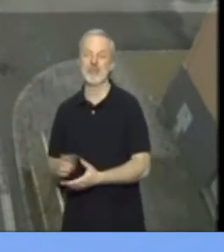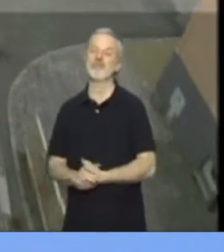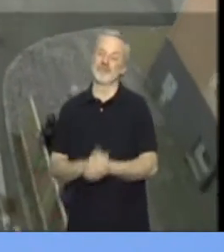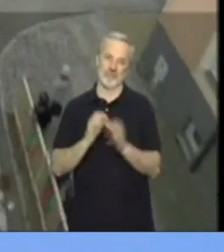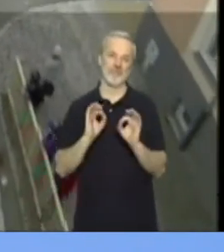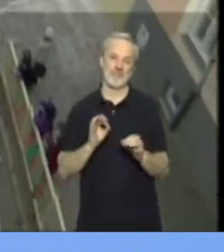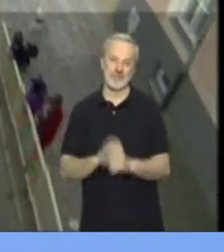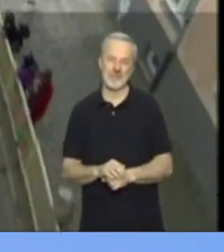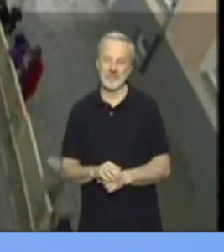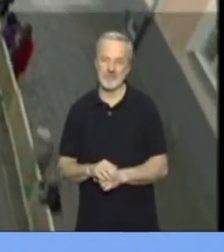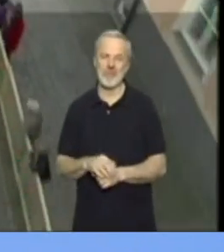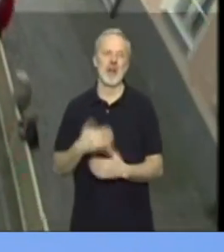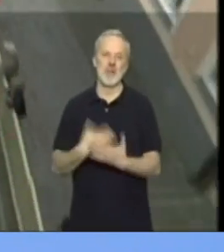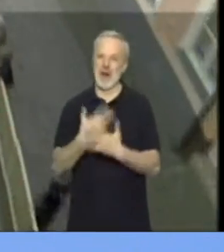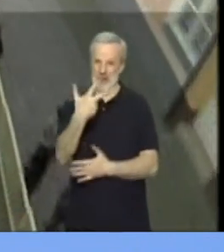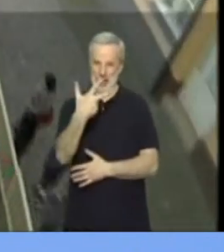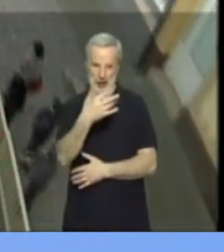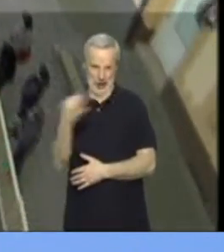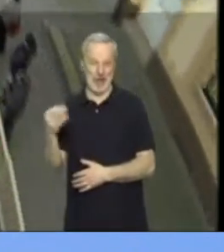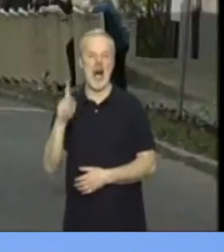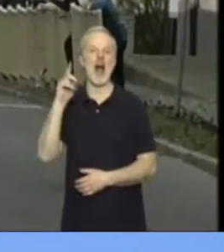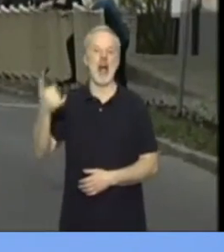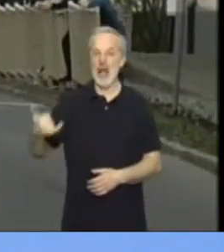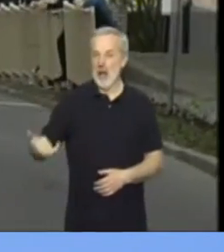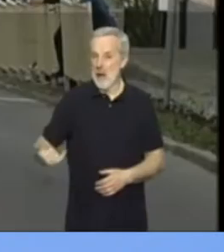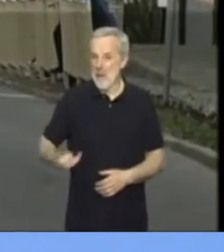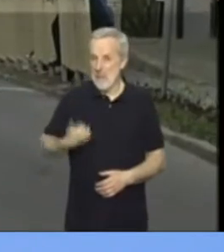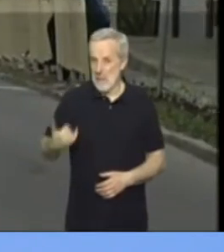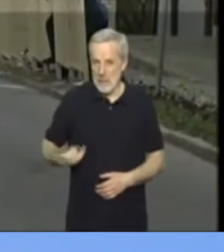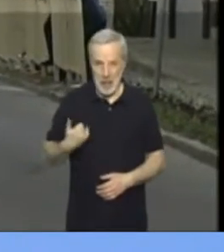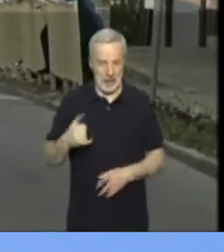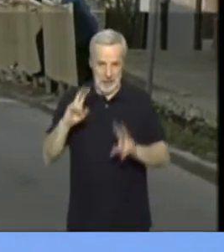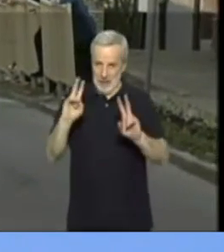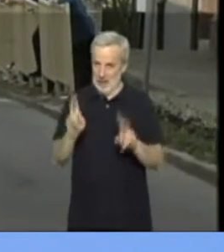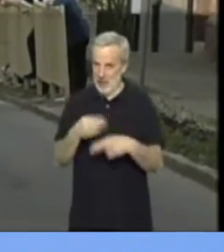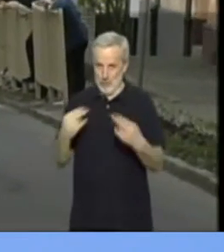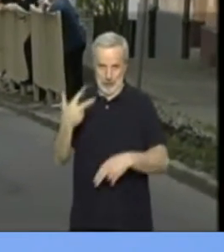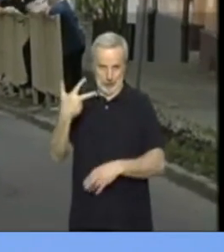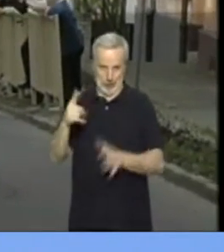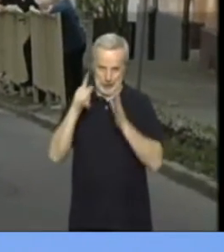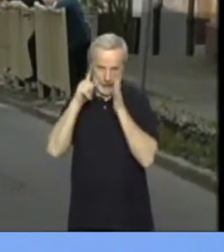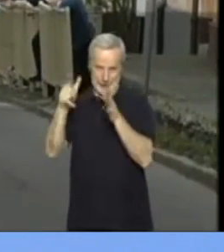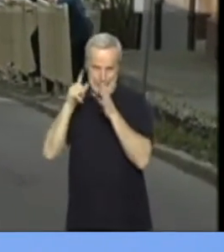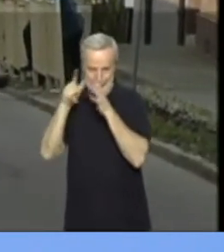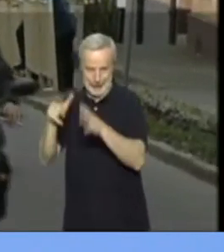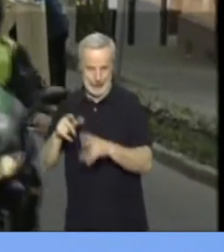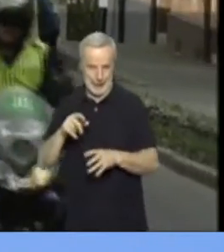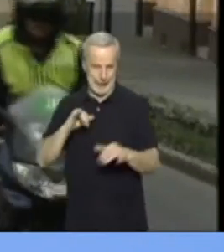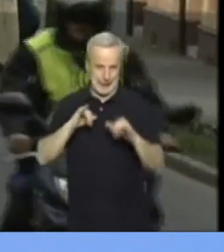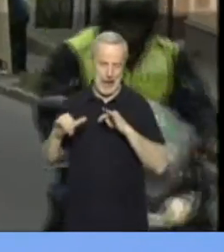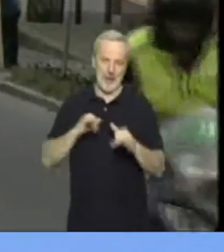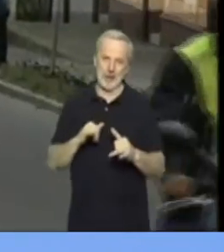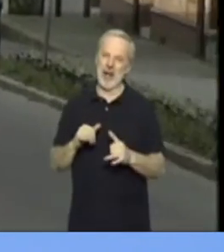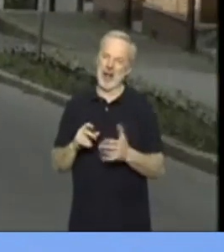to protažení, protože 3 dny, ono v téhle věkové kategorii zase se nejezdí 3 týdenní závody, to je nesmysl, ale